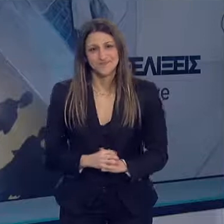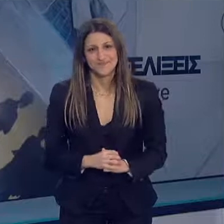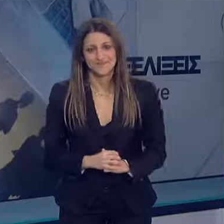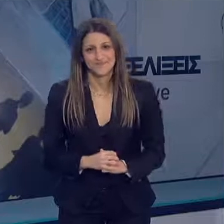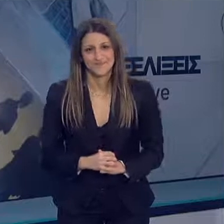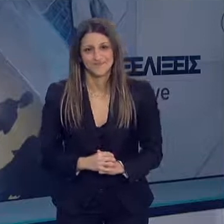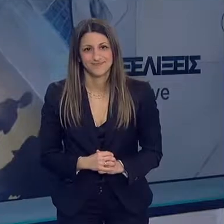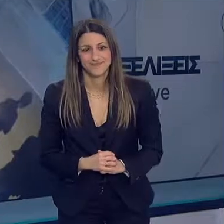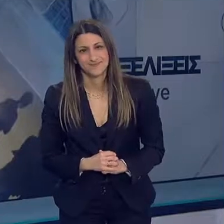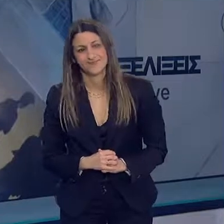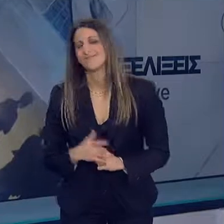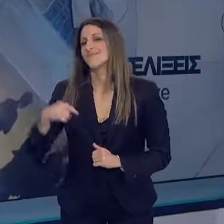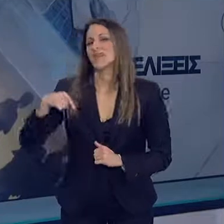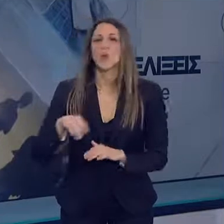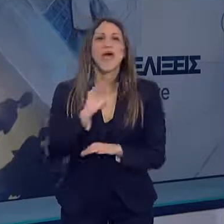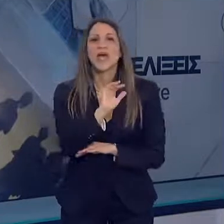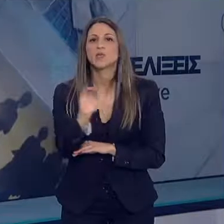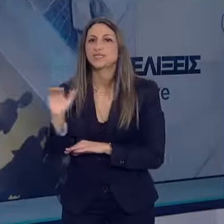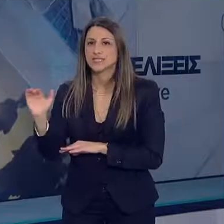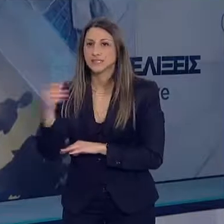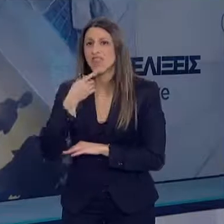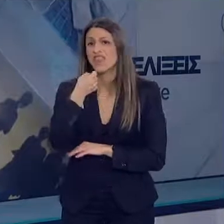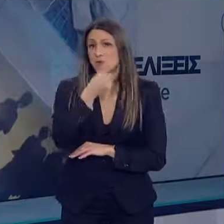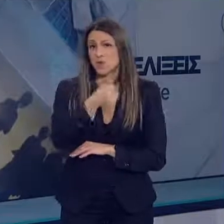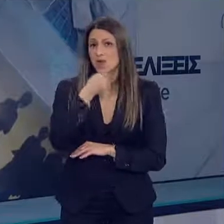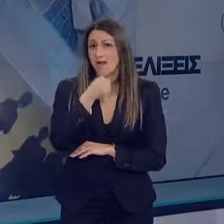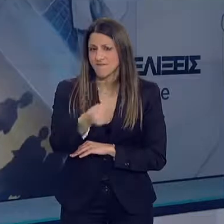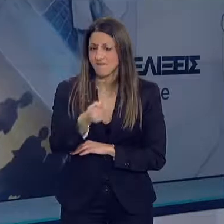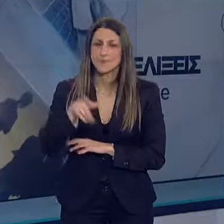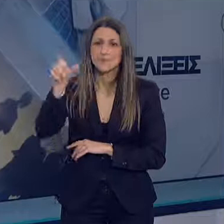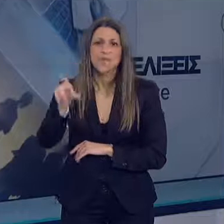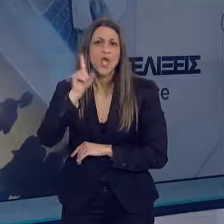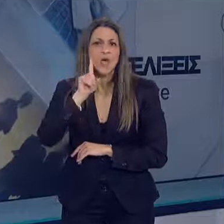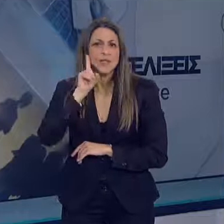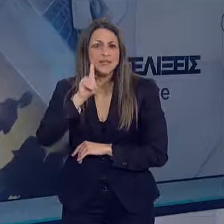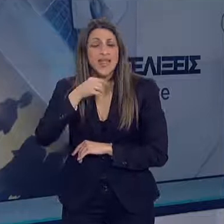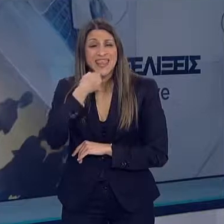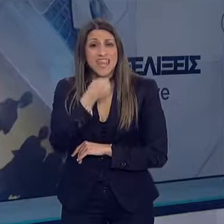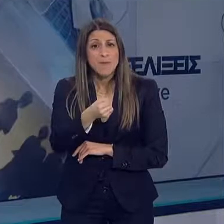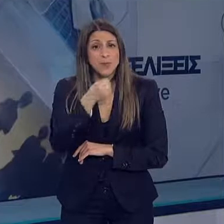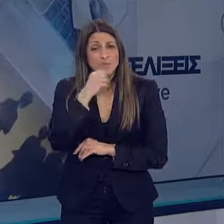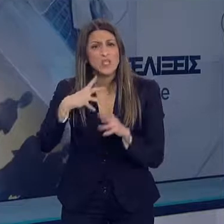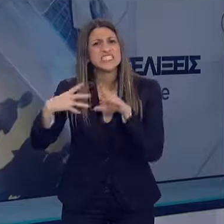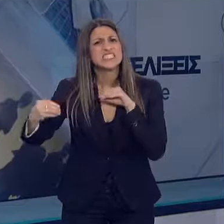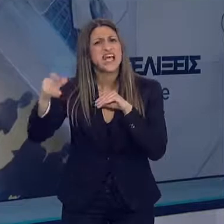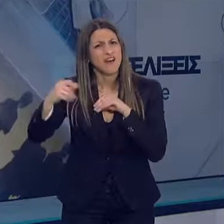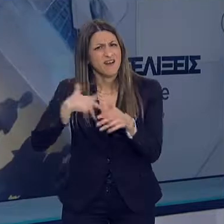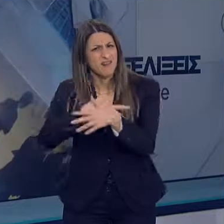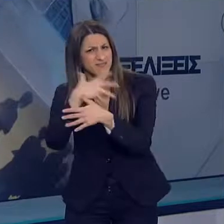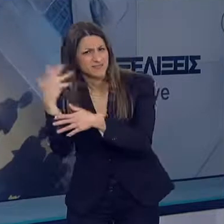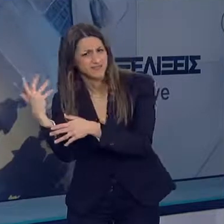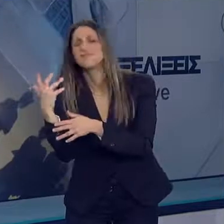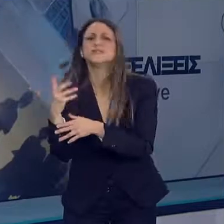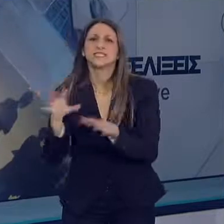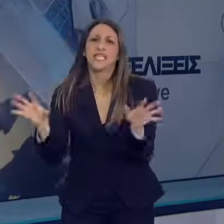Ευχαριστούμε, κύριε Υπουργέ. Να περάσουμε σε ερωτήσεις. Η κυρία Παπακοστοπούλου από τον τηλεοπτικό σταθμό Star. Κύριε καθηγητά, ποια